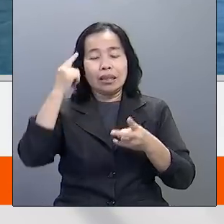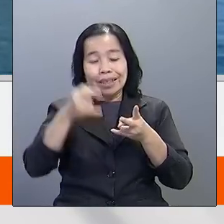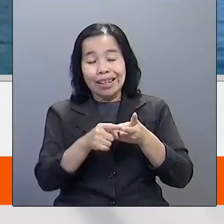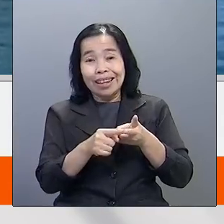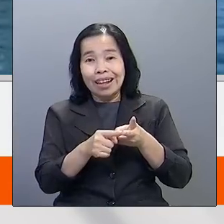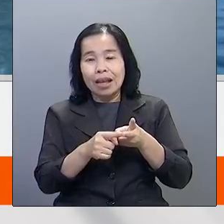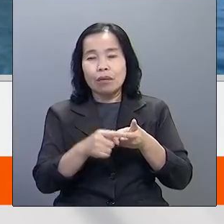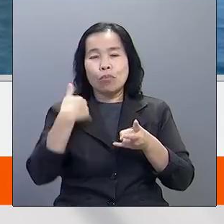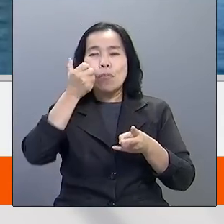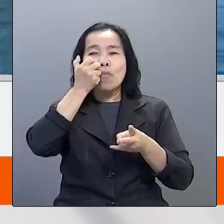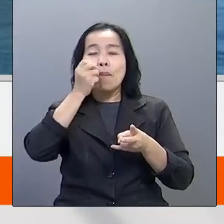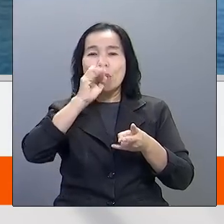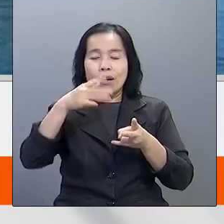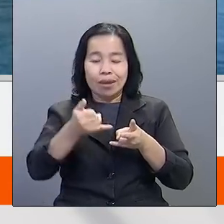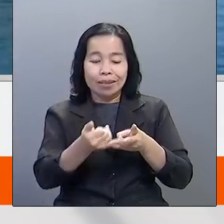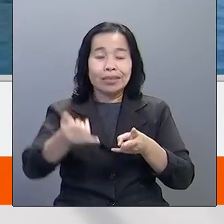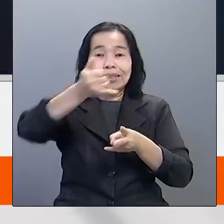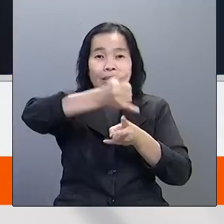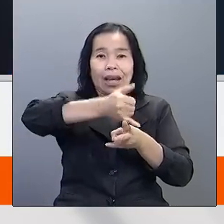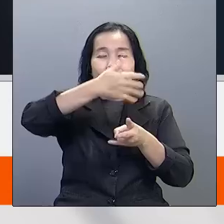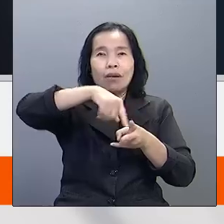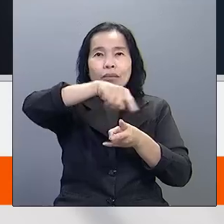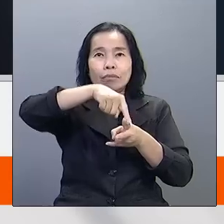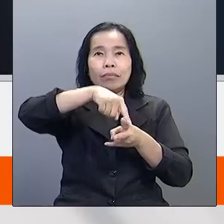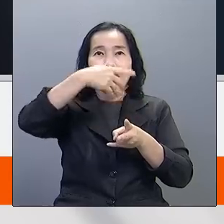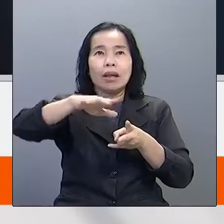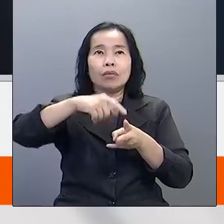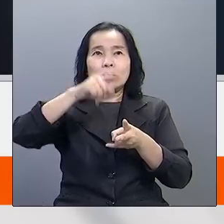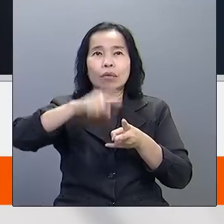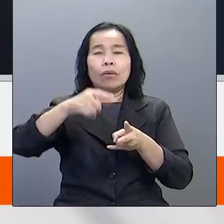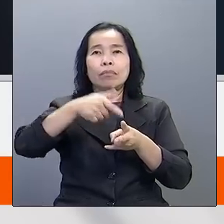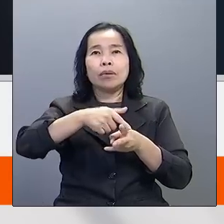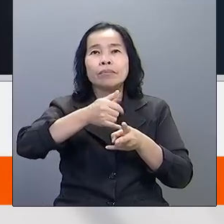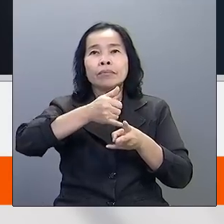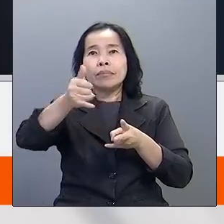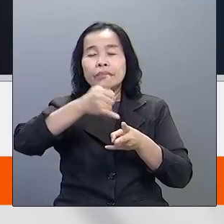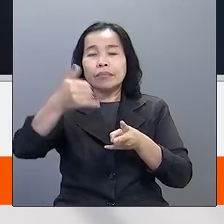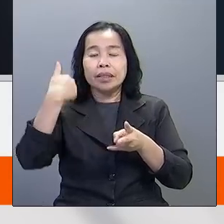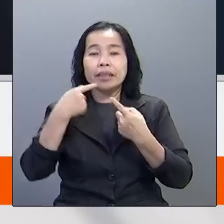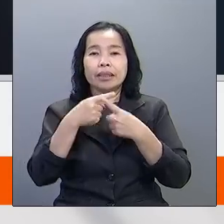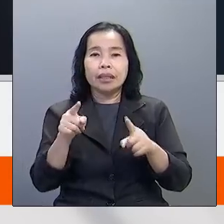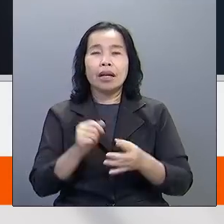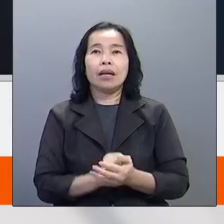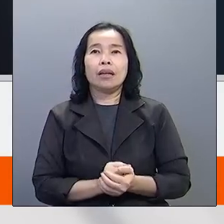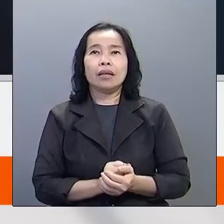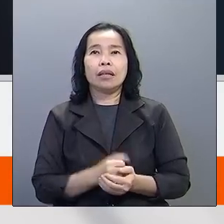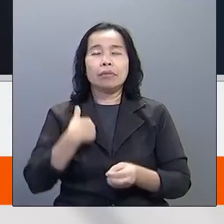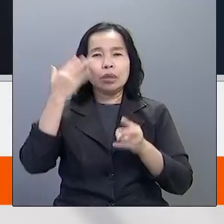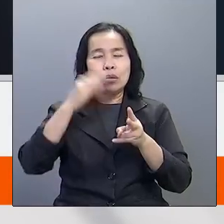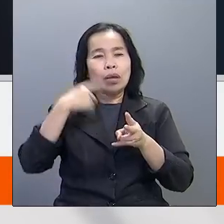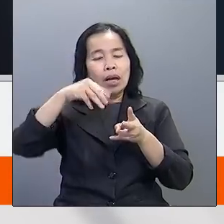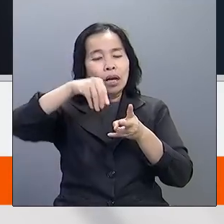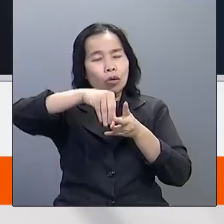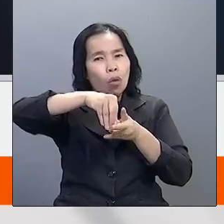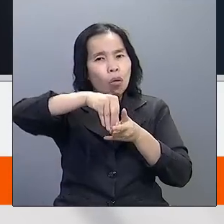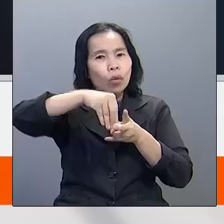ยกำลังพลทั้ง105นายเนี่ยสามารถรายงานตนได้ครบทุกนายนะครับแปลว่าไม่มีกำลังพลเนี่ยติดอยู่ภายใต้ในห้